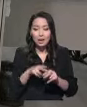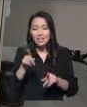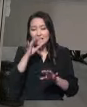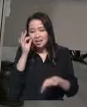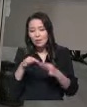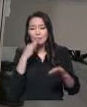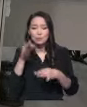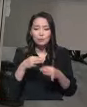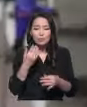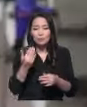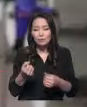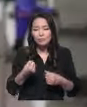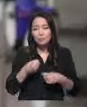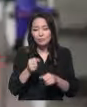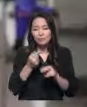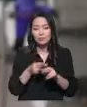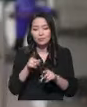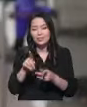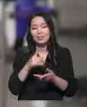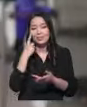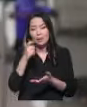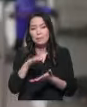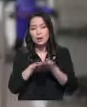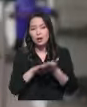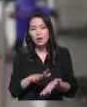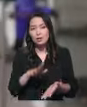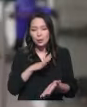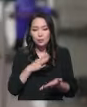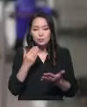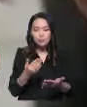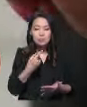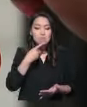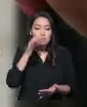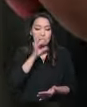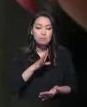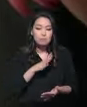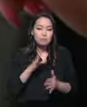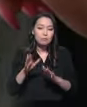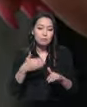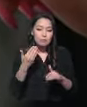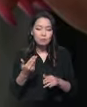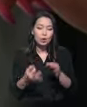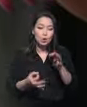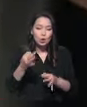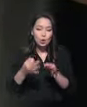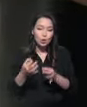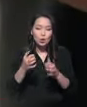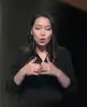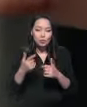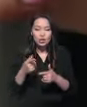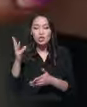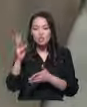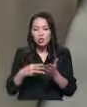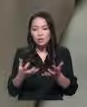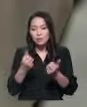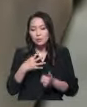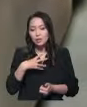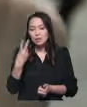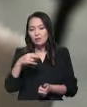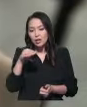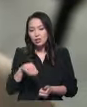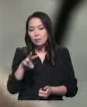Даша сняла побои на видео и написала заявление на мужа тирана в полицию. После 4 судебных процессов он получил штраф 20 тысяч